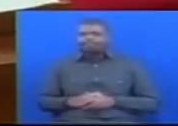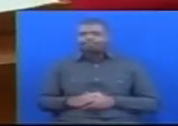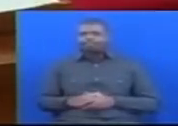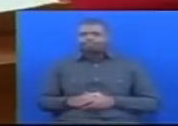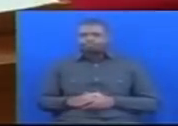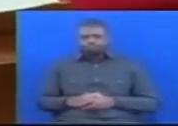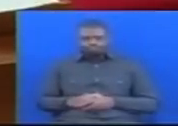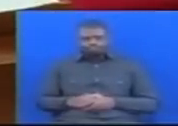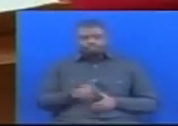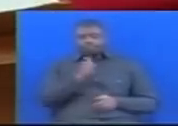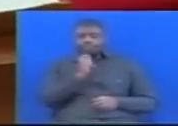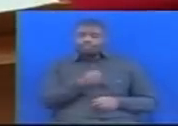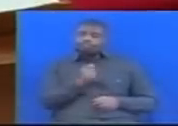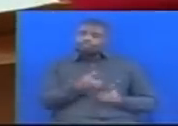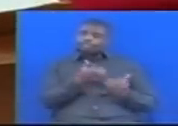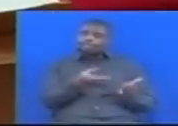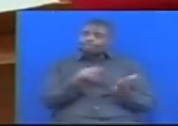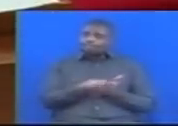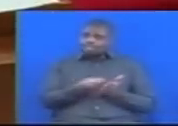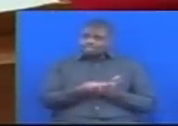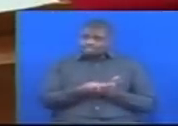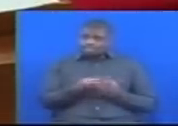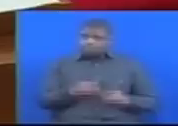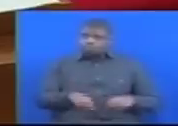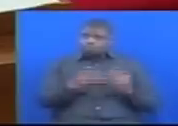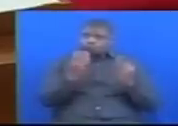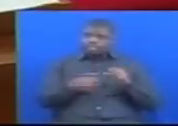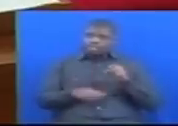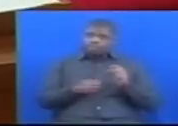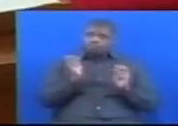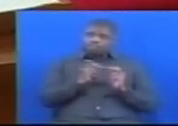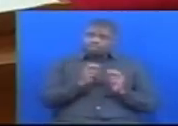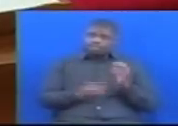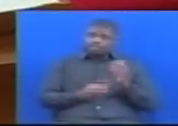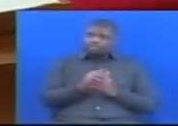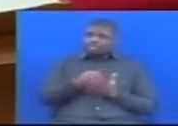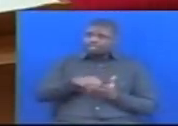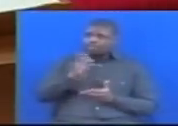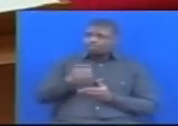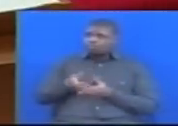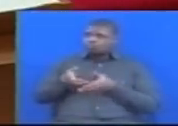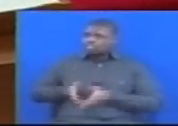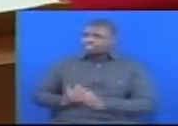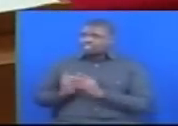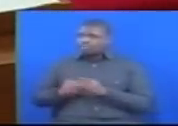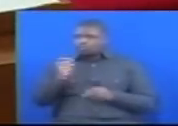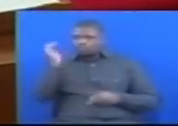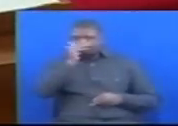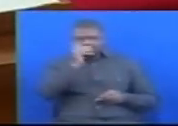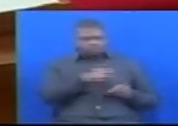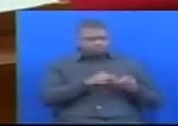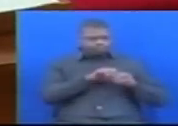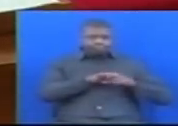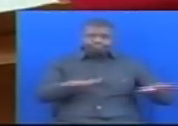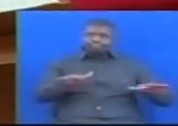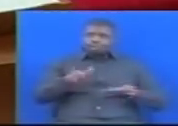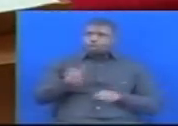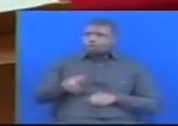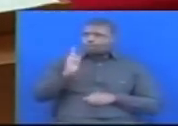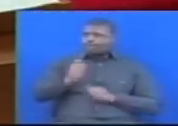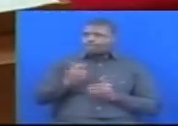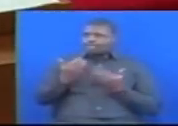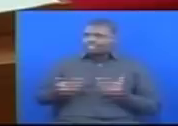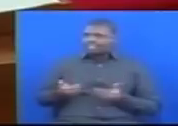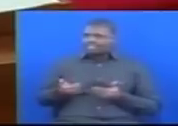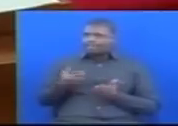moja. Mheshimiwa Spika, bei ya kuuza umeme inatokana pia na gharama za kuzalisha, kusafirisha na kusambaza umeme. Kwa sasa